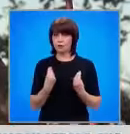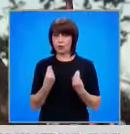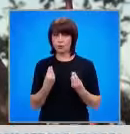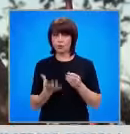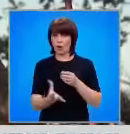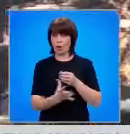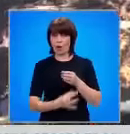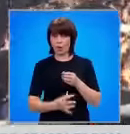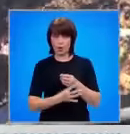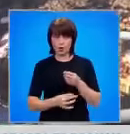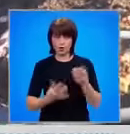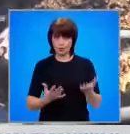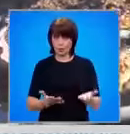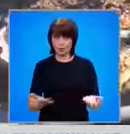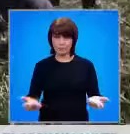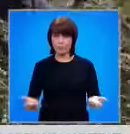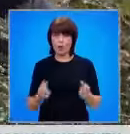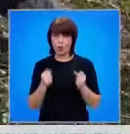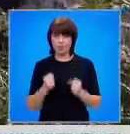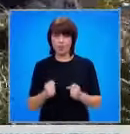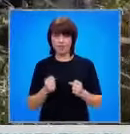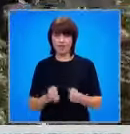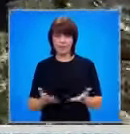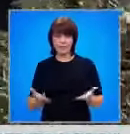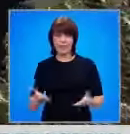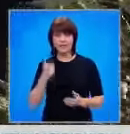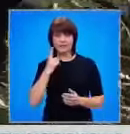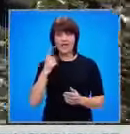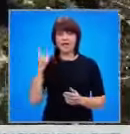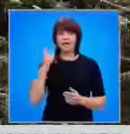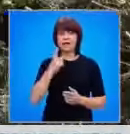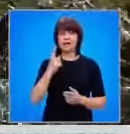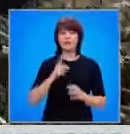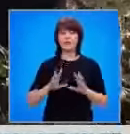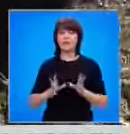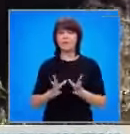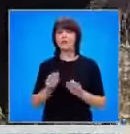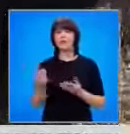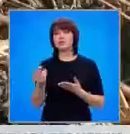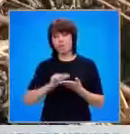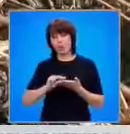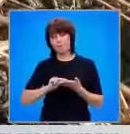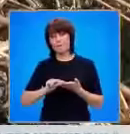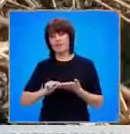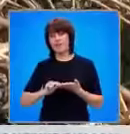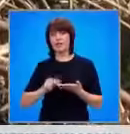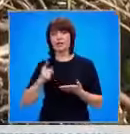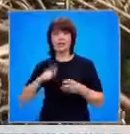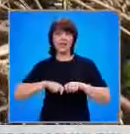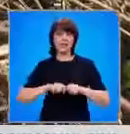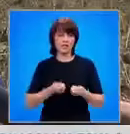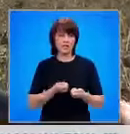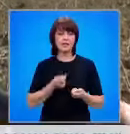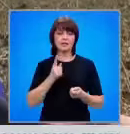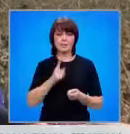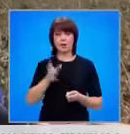килограма на декар грозде очакваха. Днес започна и описването на щетите, така че лозарите да получат държавна помощ.